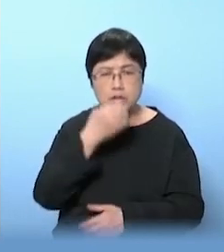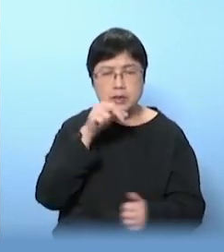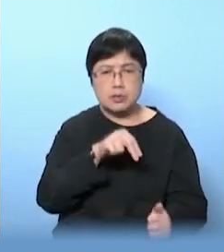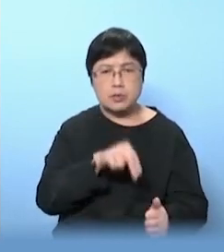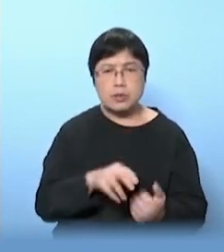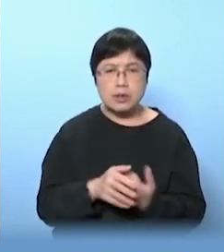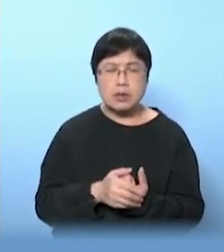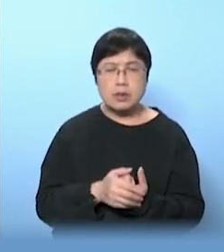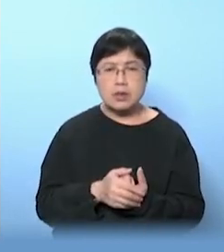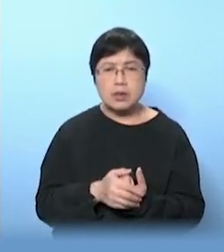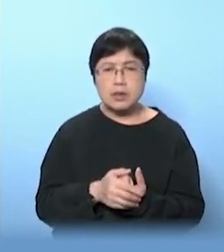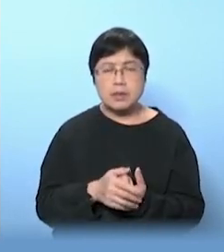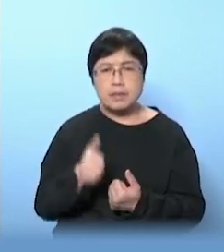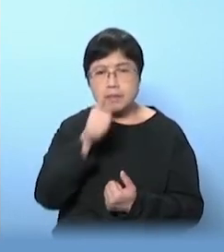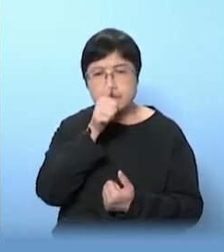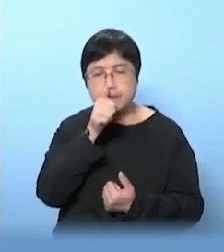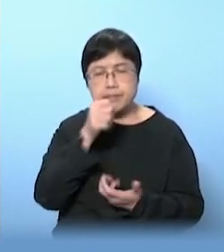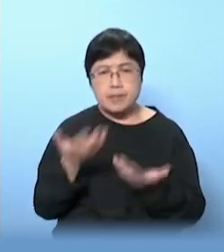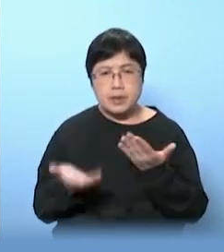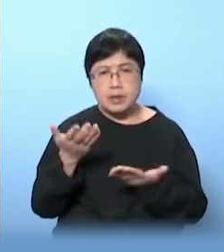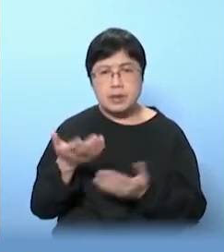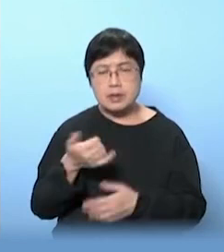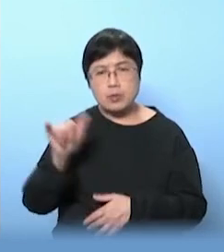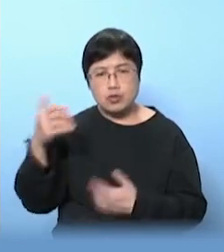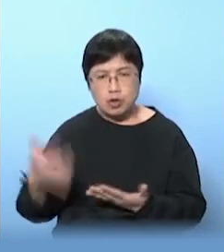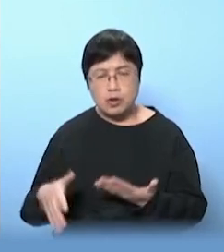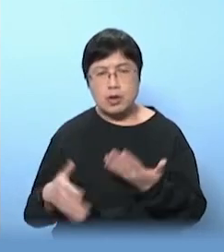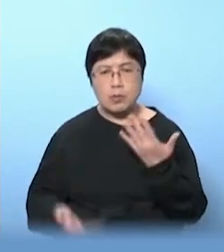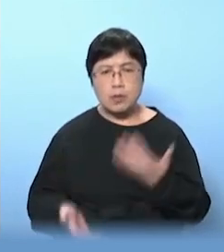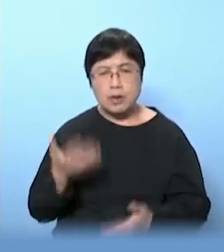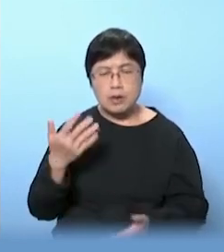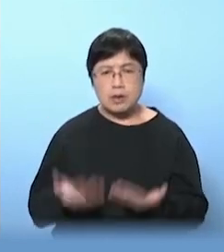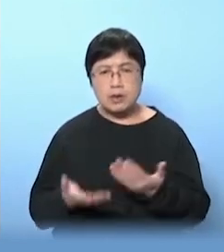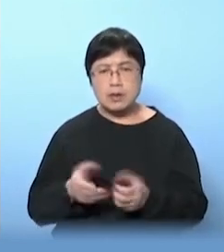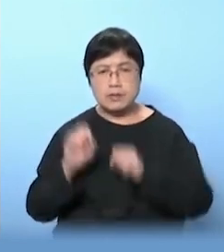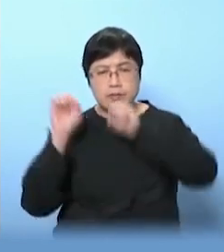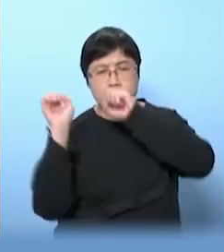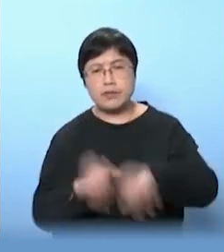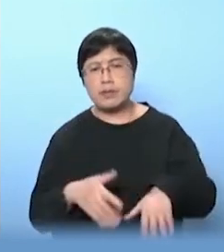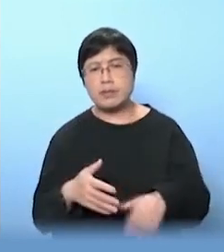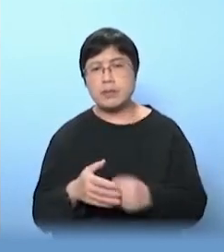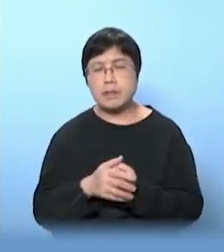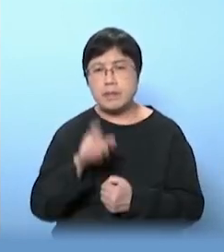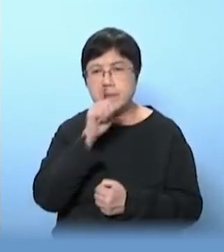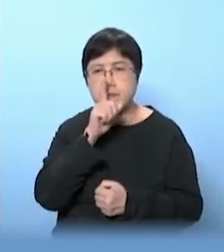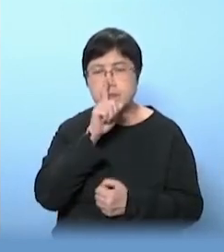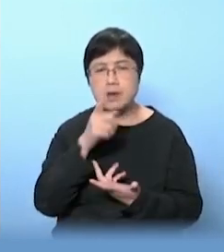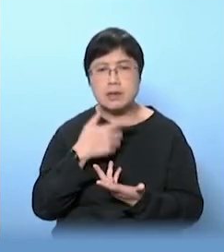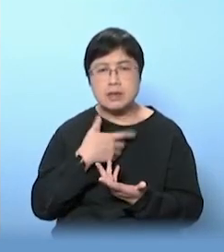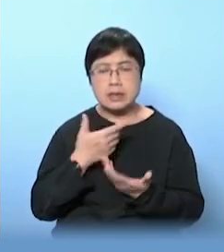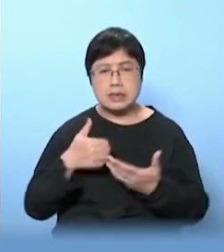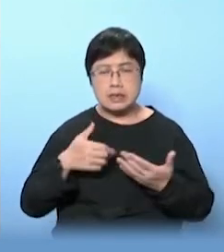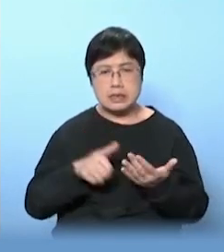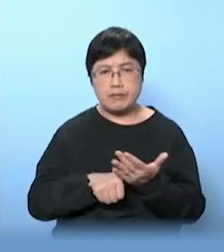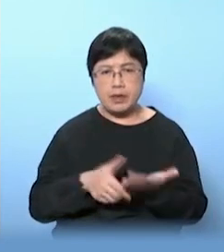照佢哋？因為通常呢啲爸爸咧，可能係離開咗啦，或者係遺棄咗佢哋，而媽媽咧，因為冇咗個